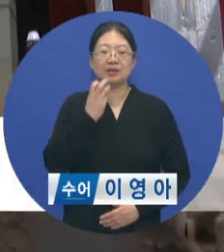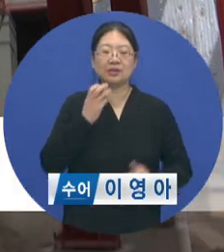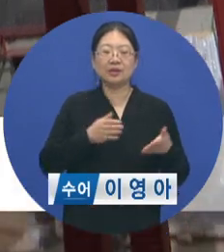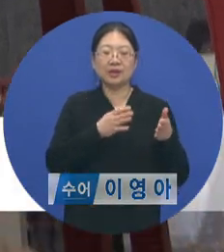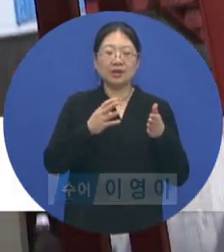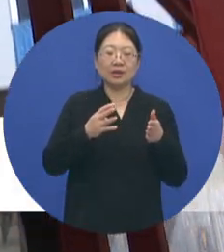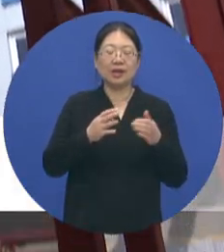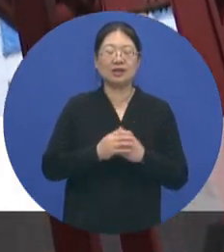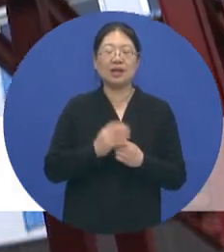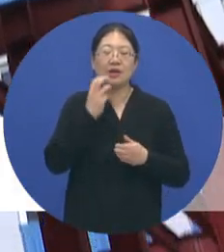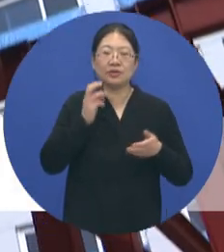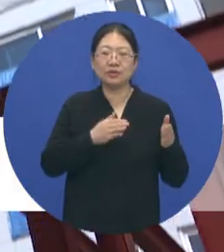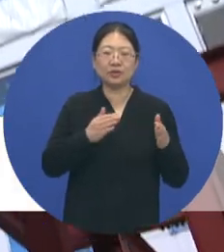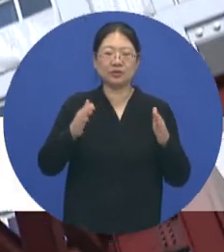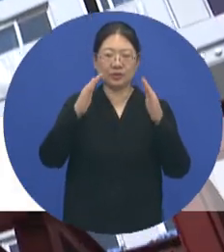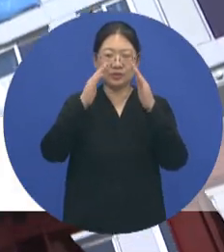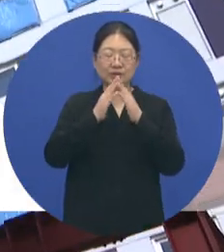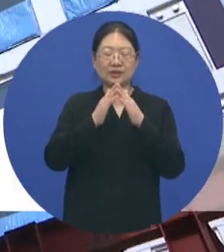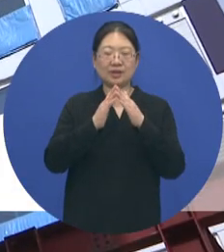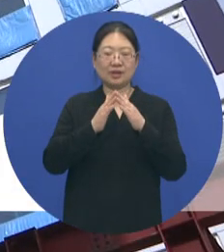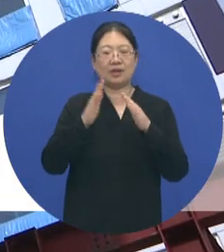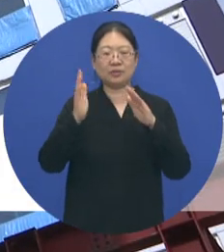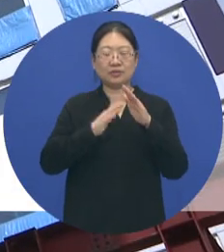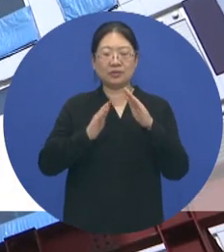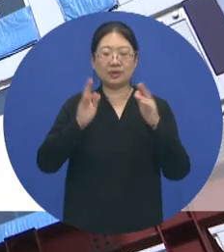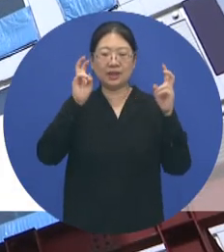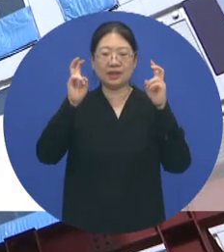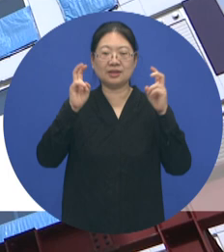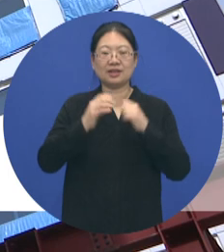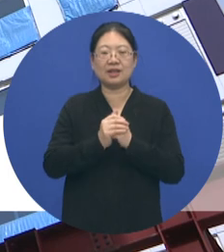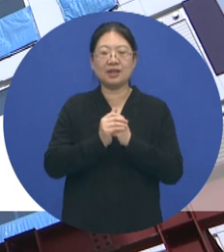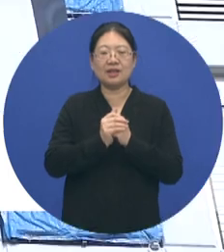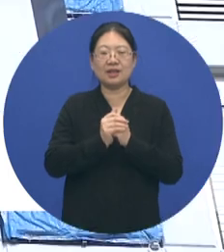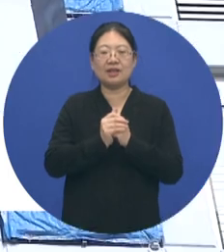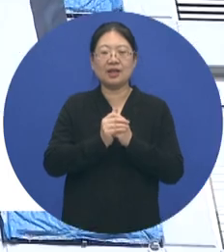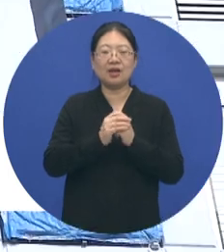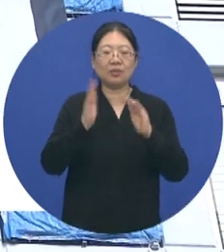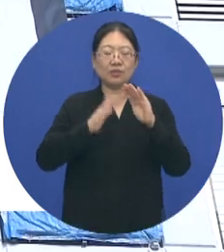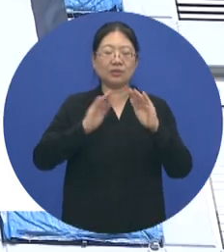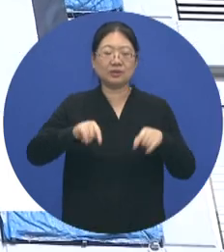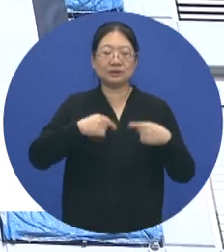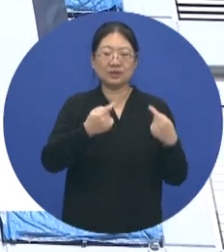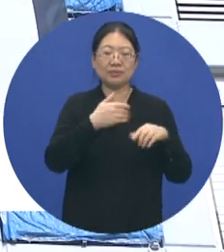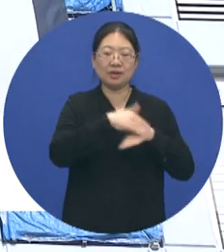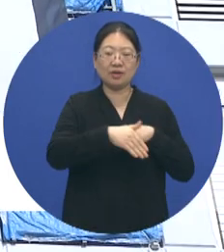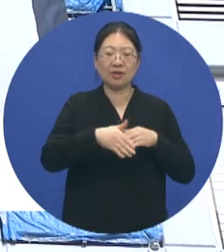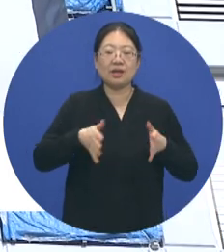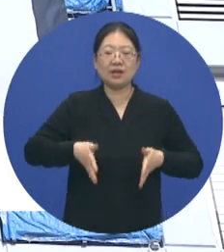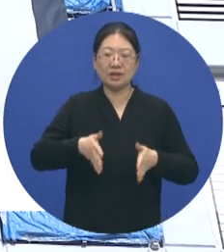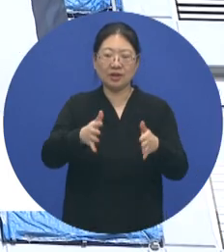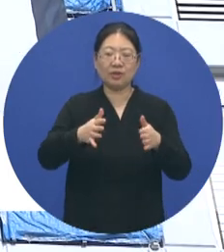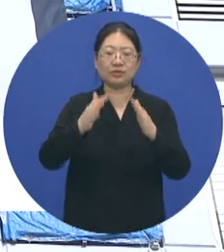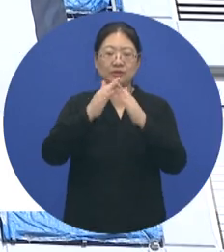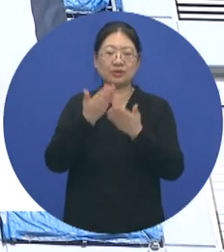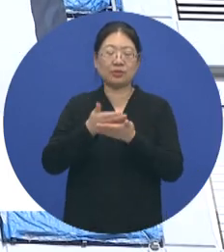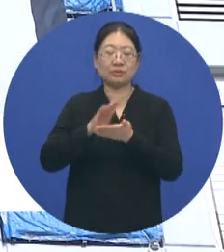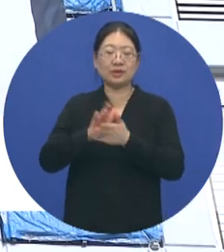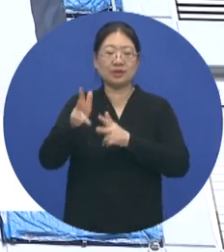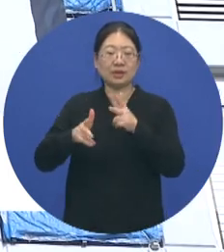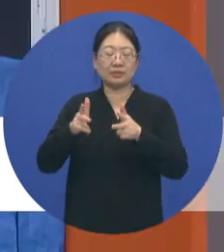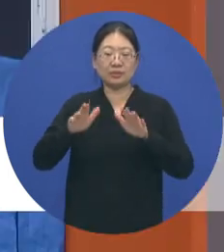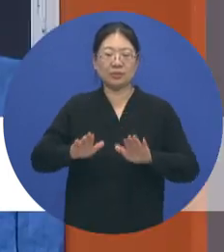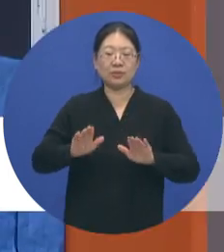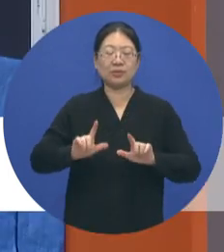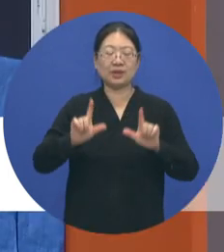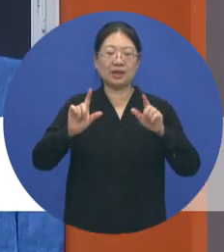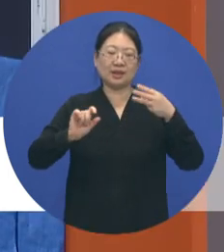경기도와 경기주택 도시공사의 제 1호 공공참여형 가로주택 정비 사업인 부천시 역곡동 대림 아파트 가로주택 정비 사업이